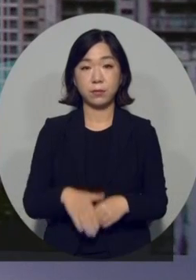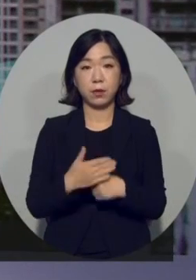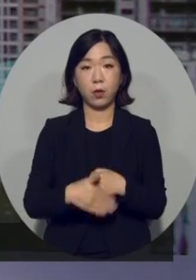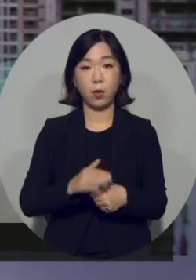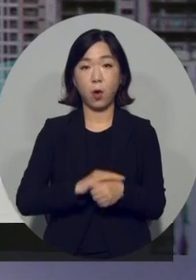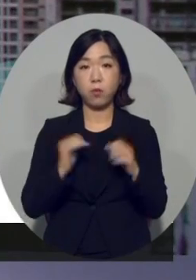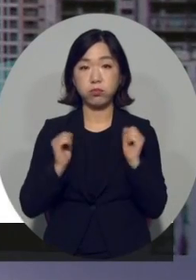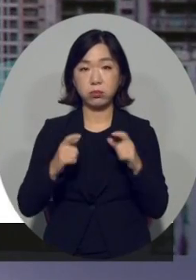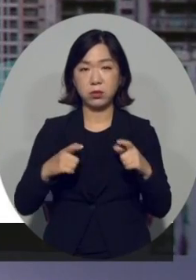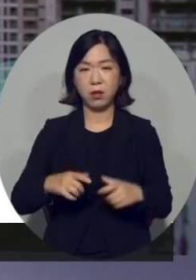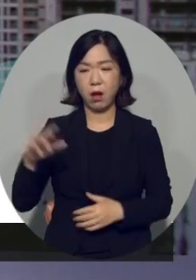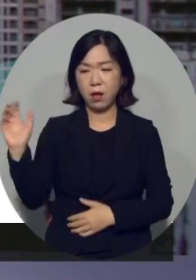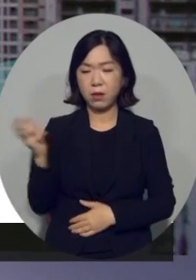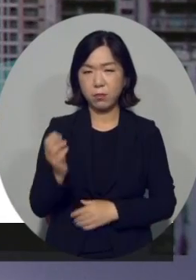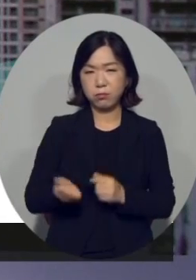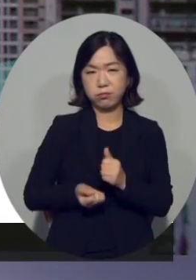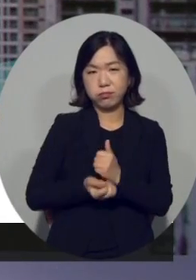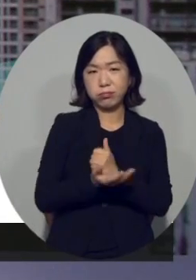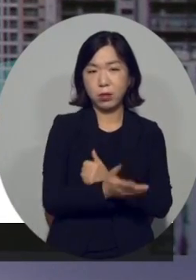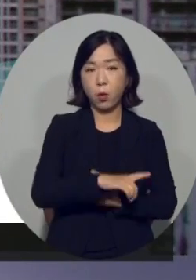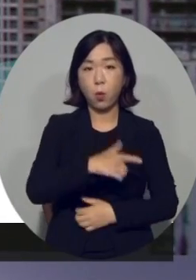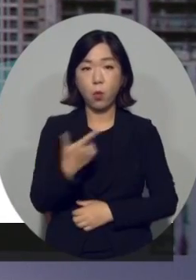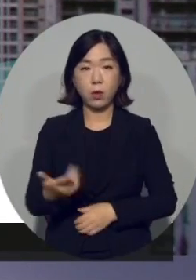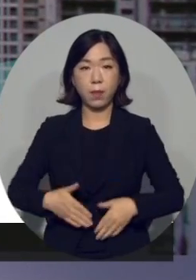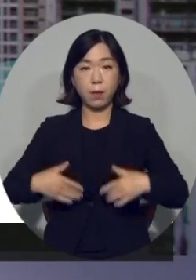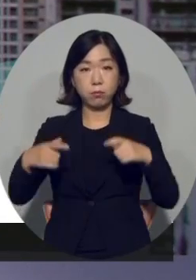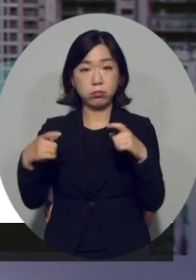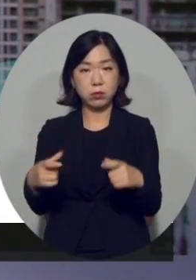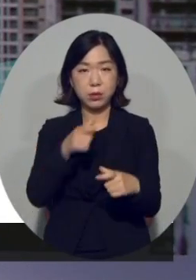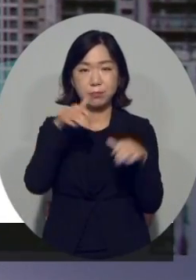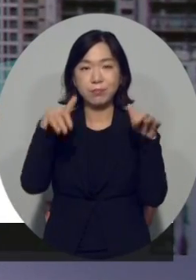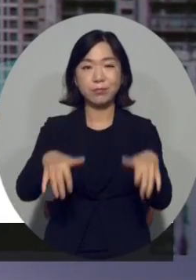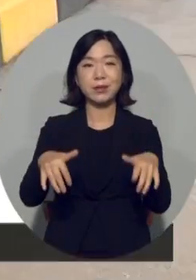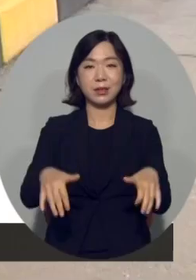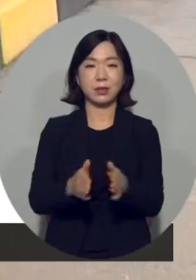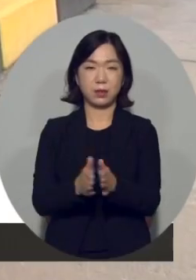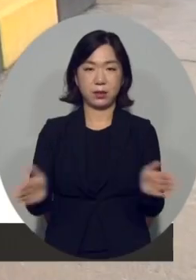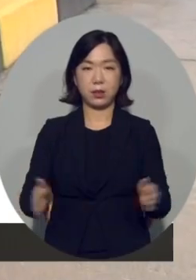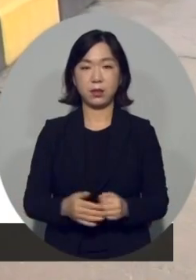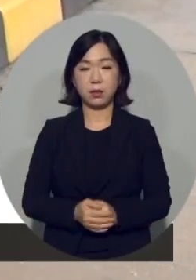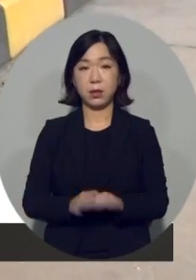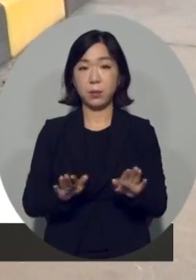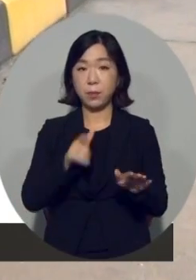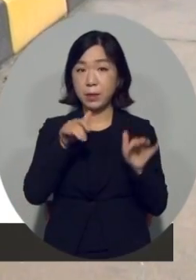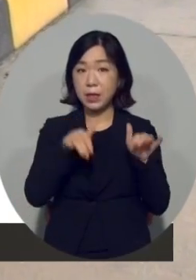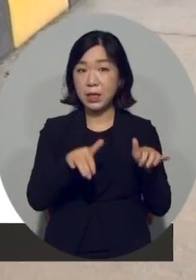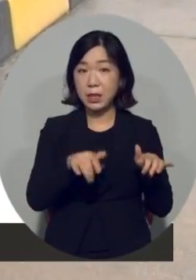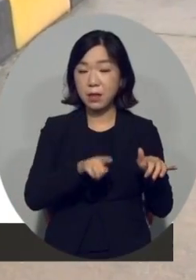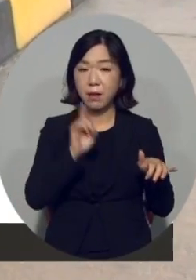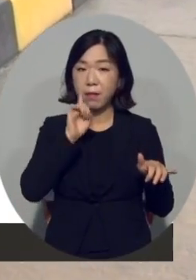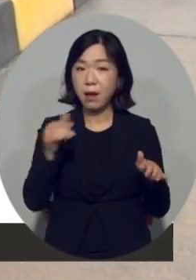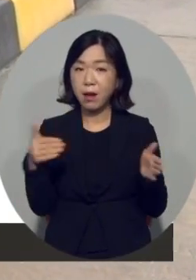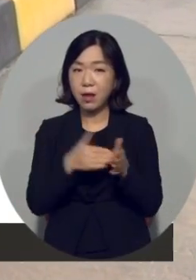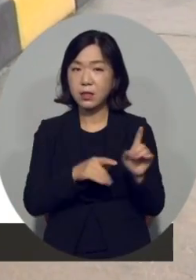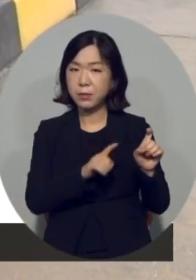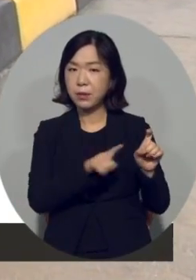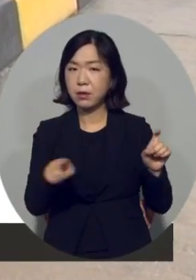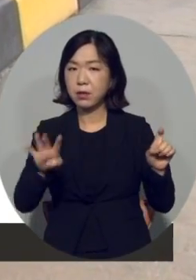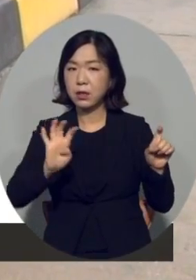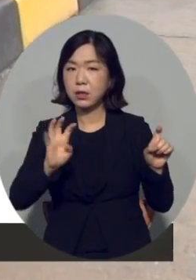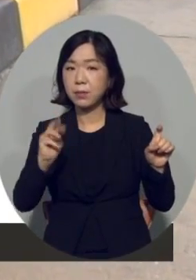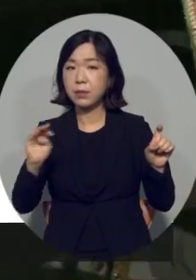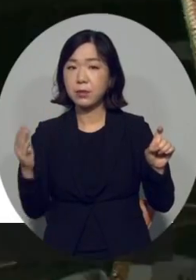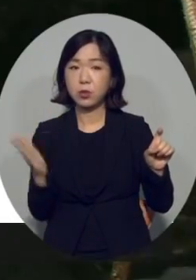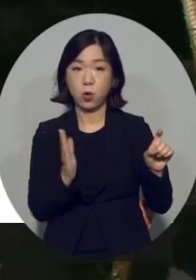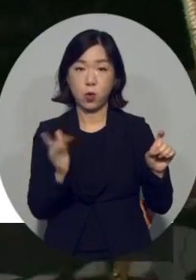대구와 경북 지역은 태풍의 영향을 받아 오후에 남부 지역부터 비가 내리겠습니다. 이번 비는 내일까지 10에서